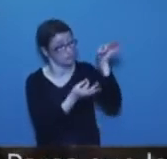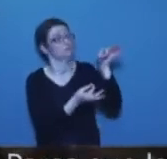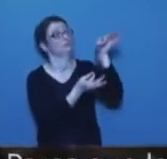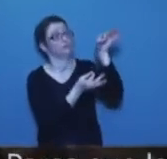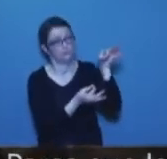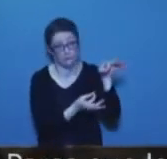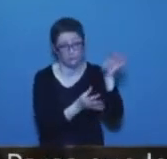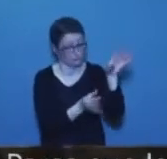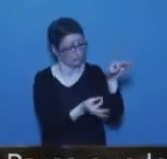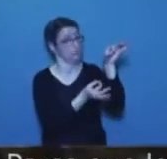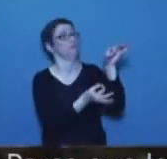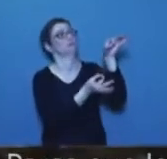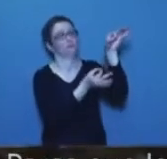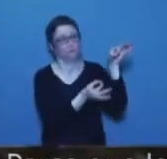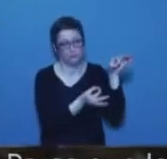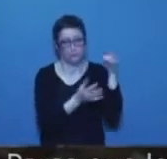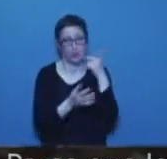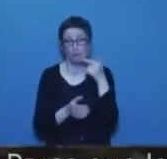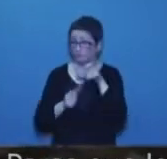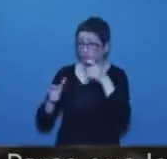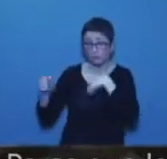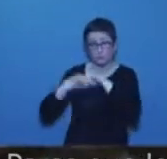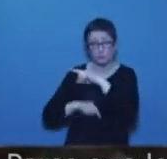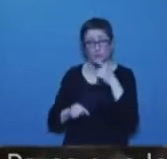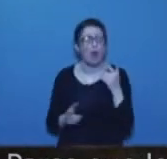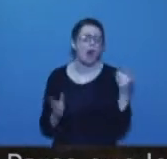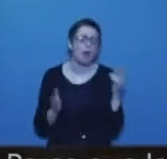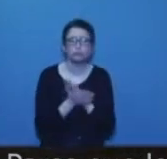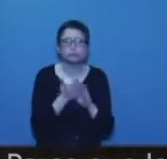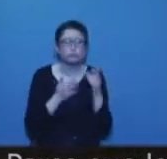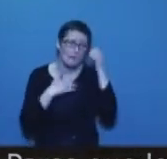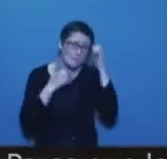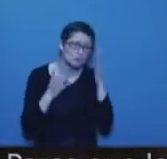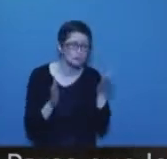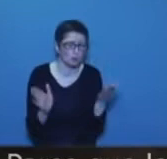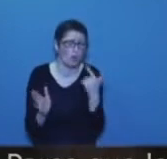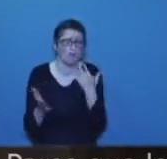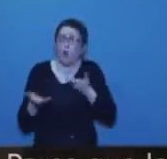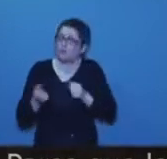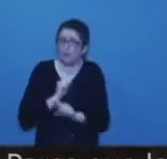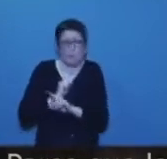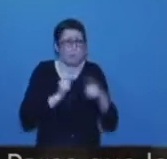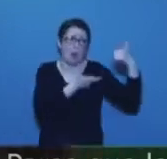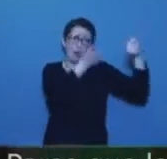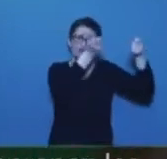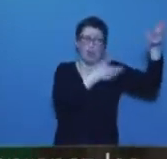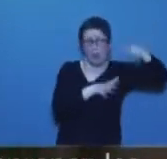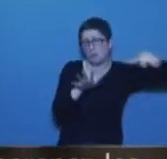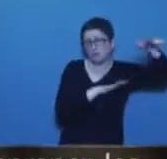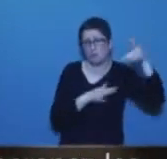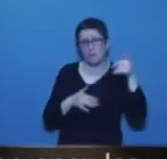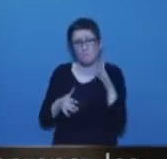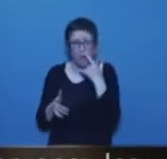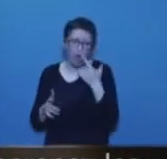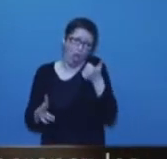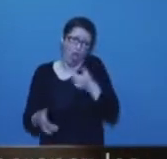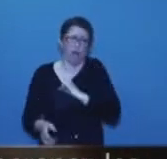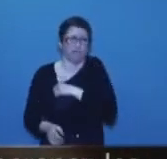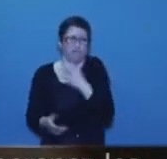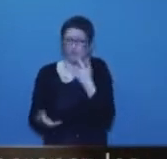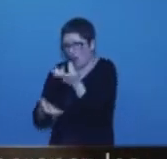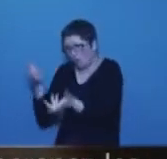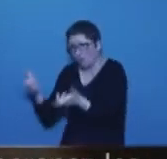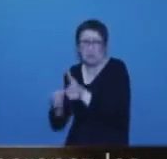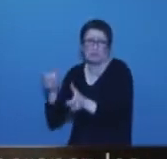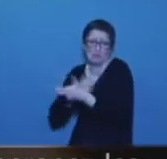des ballots qui disent « Mais monsieur Mélenchon, moi ça ne me dérange pas qu'il y ait des riches, ce qui m'ennuie c'est qu'il y ait des pauvres. » Et je lui dis « Vous ne voyez